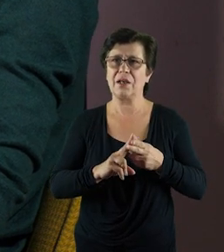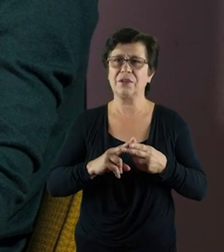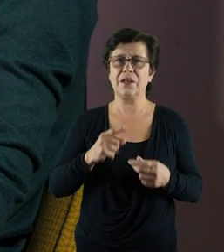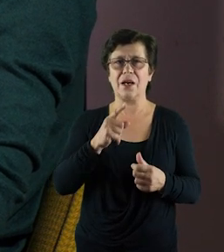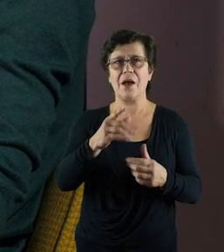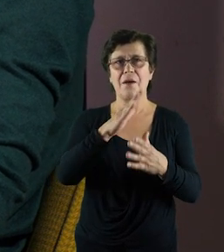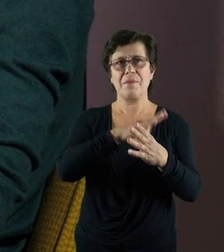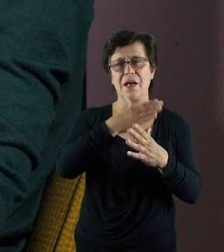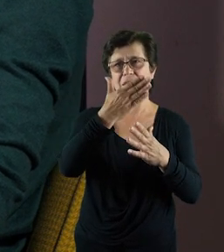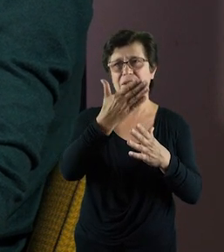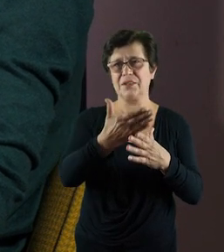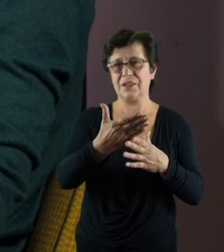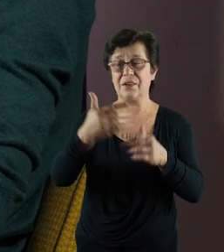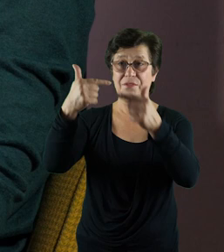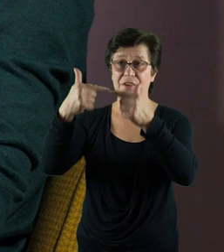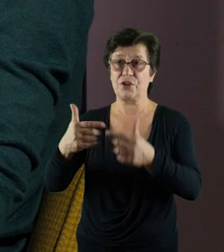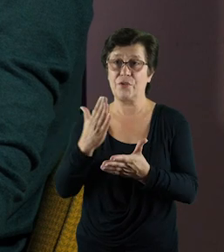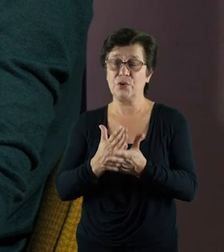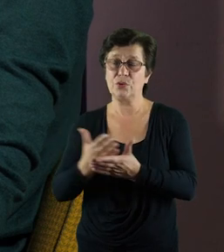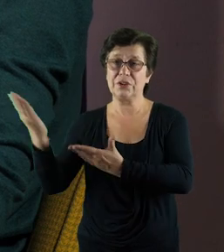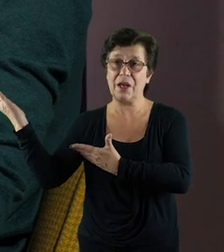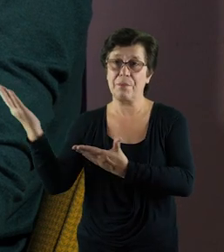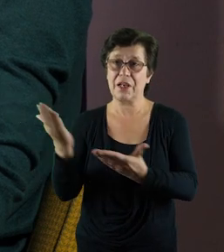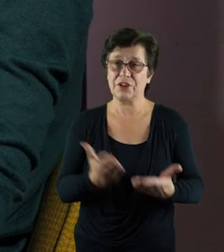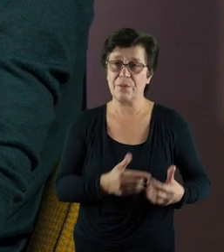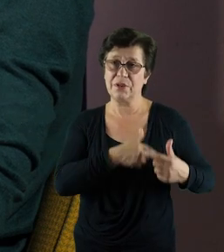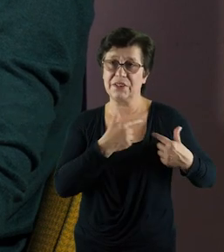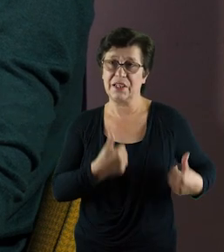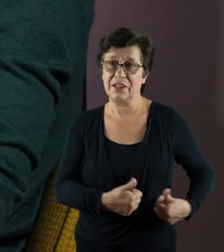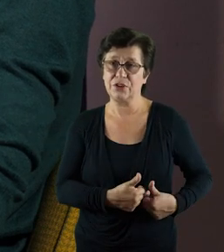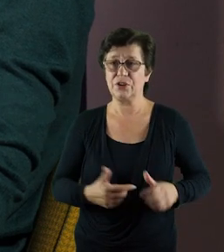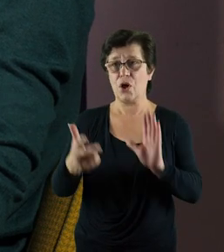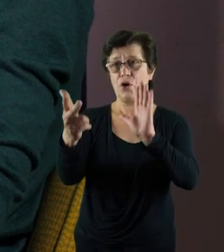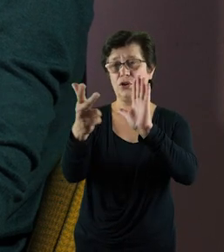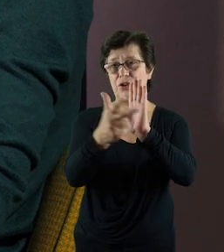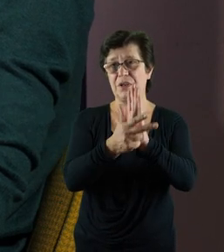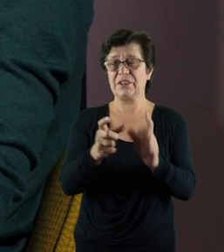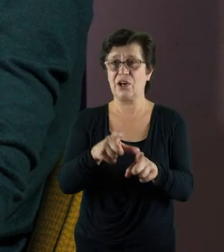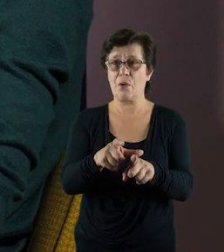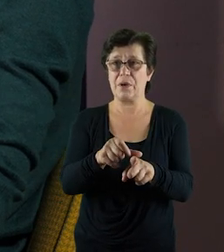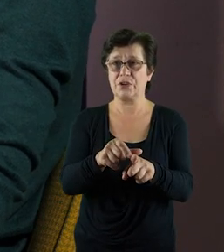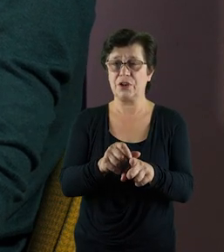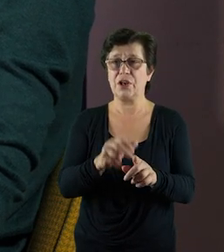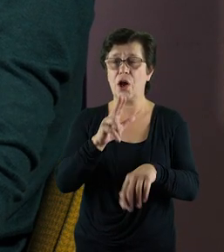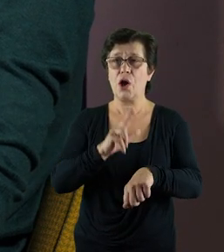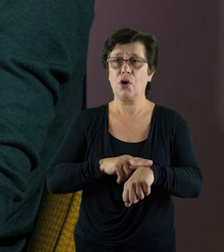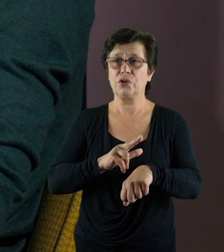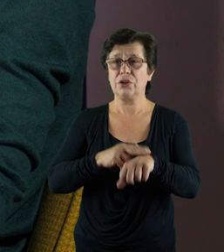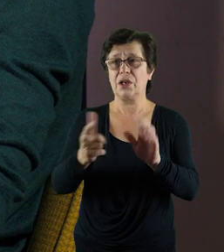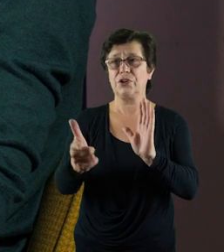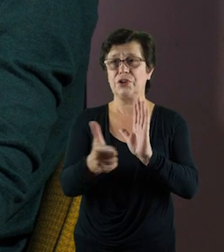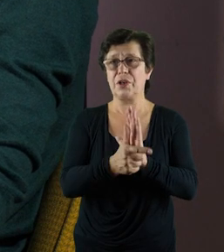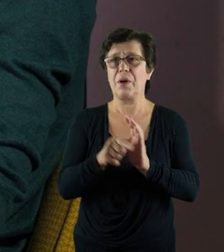Między Wierszami, na które już zapraszamy bardzo serdecznie. 18 października o godzinie 17 w Bibliotece Ratuszowej